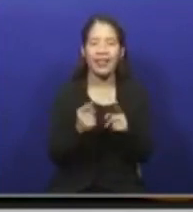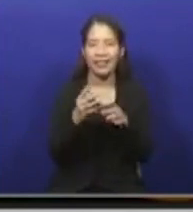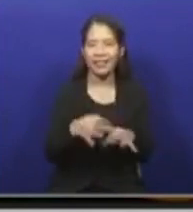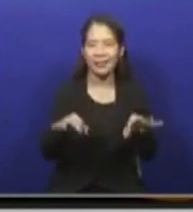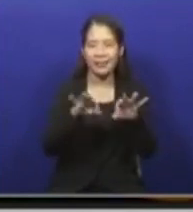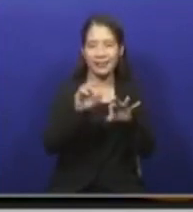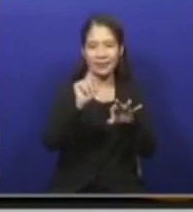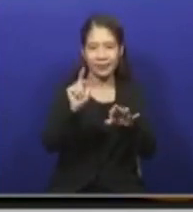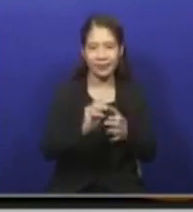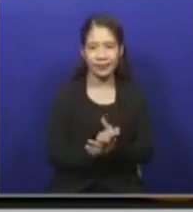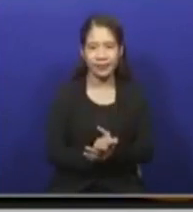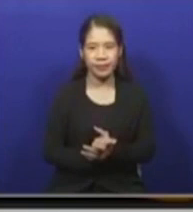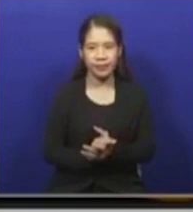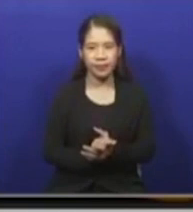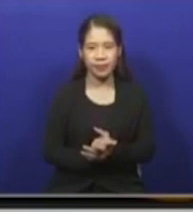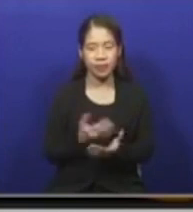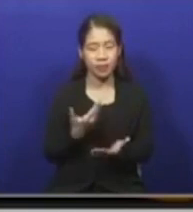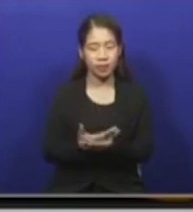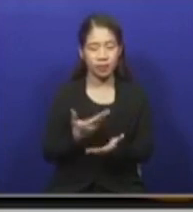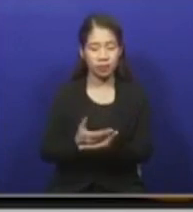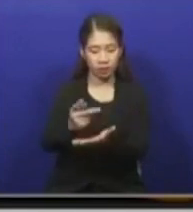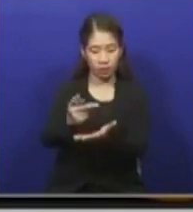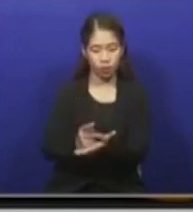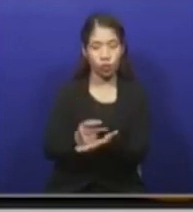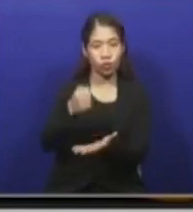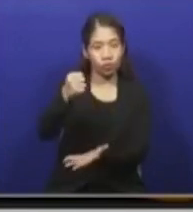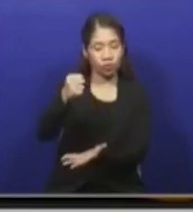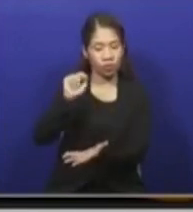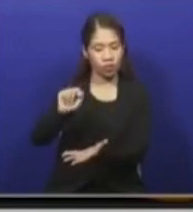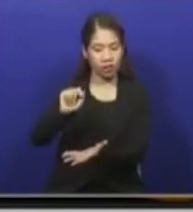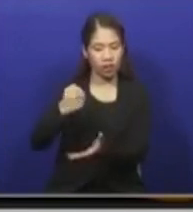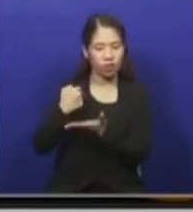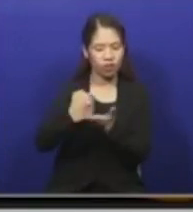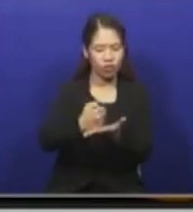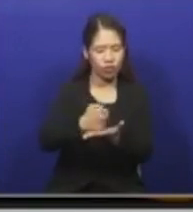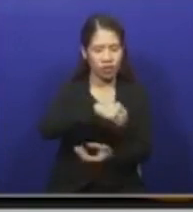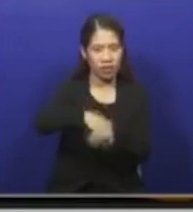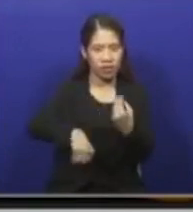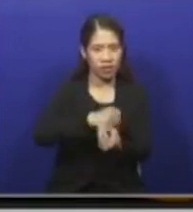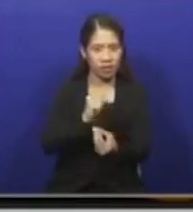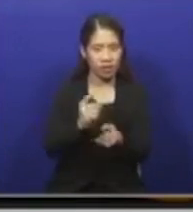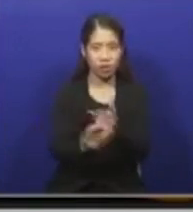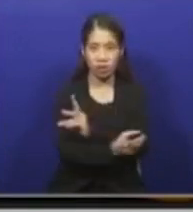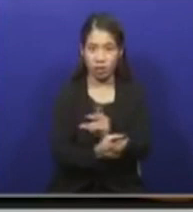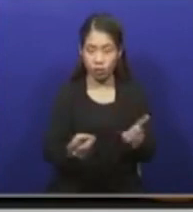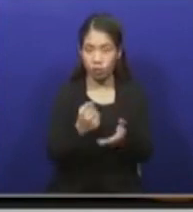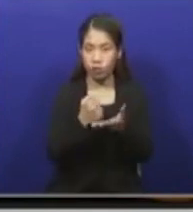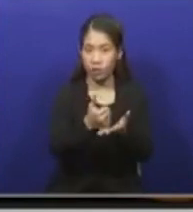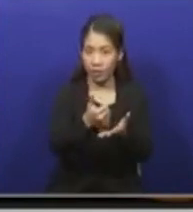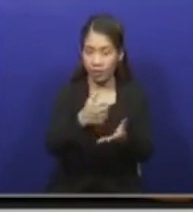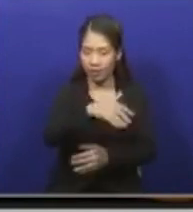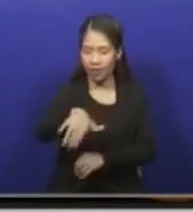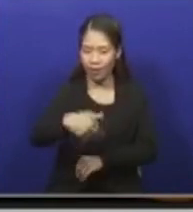านประธานเงินกู้ก้อนนี้จะช่วยฟื้นฟูเศรษฐกิจสังคมที่กำลังทรุดโทรมได้แค่ไหนอันนี้เป็นคำถามที่ทุกคนสงสั